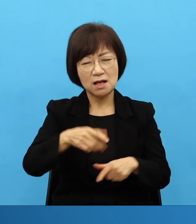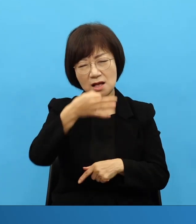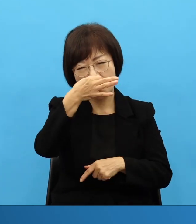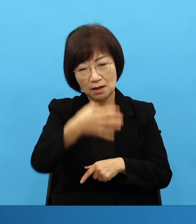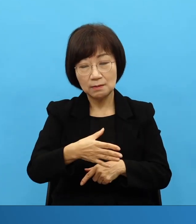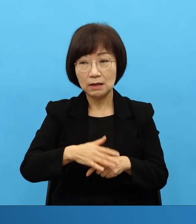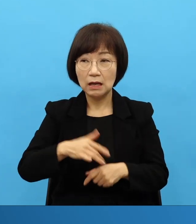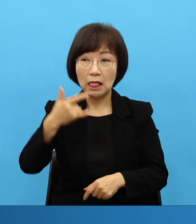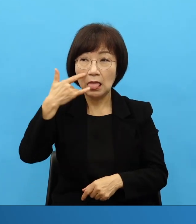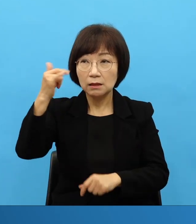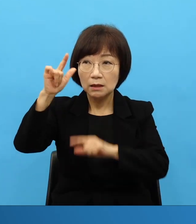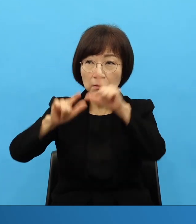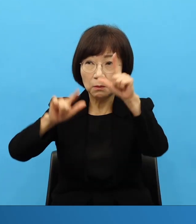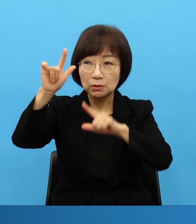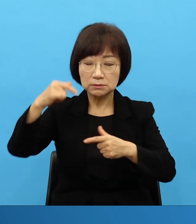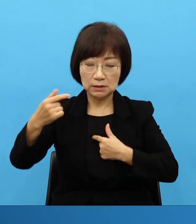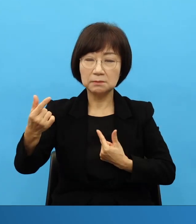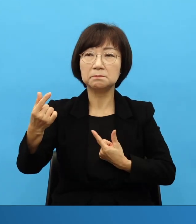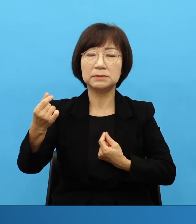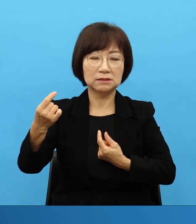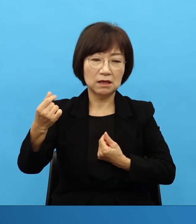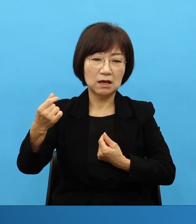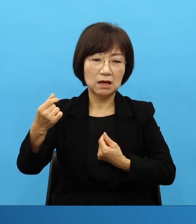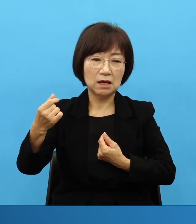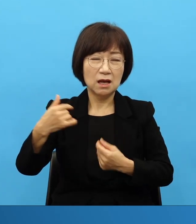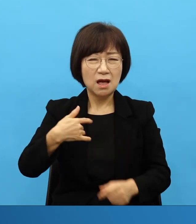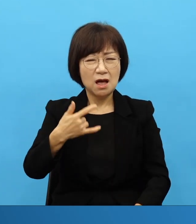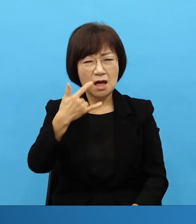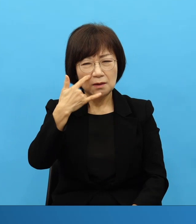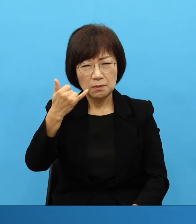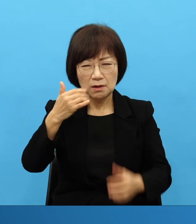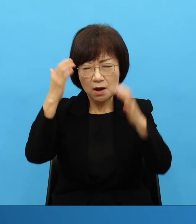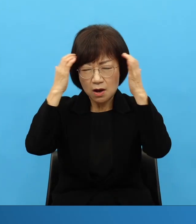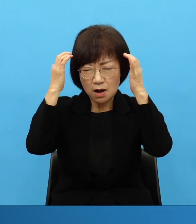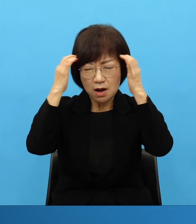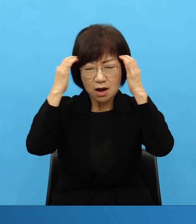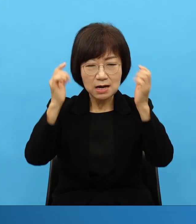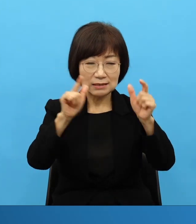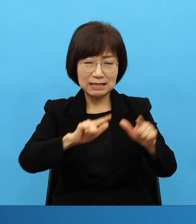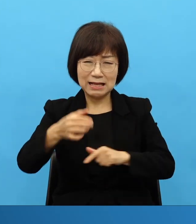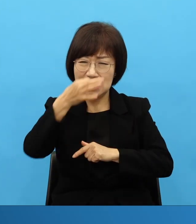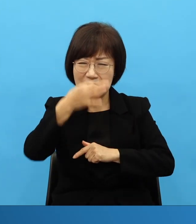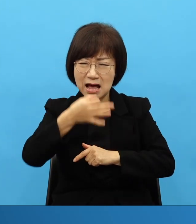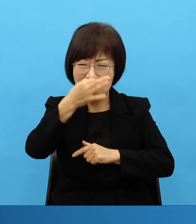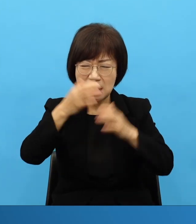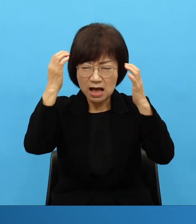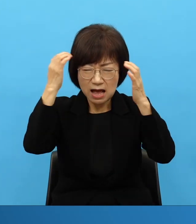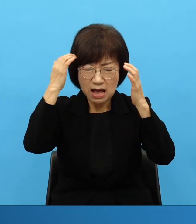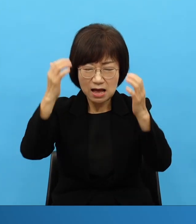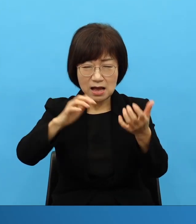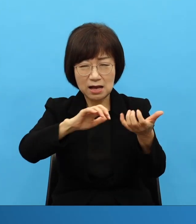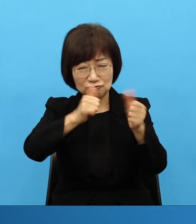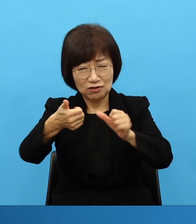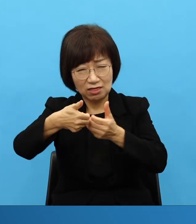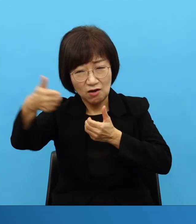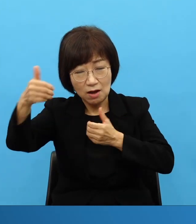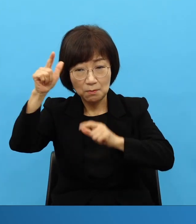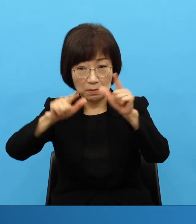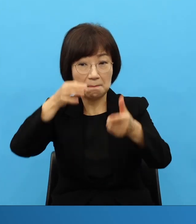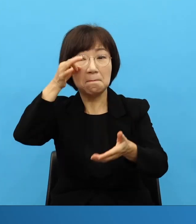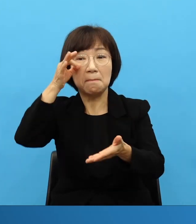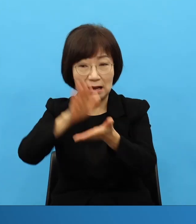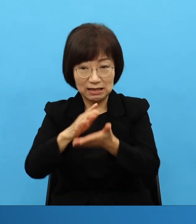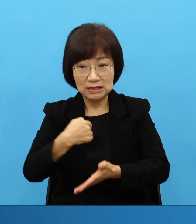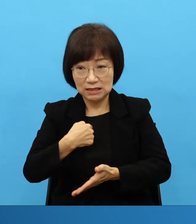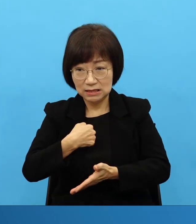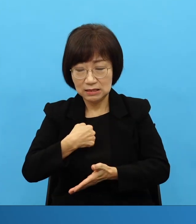like my parents. 우리 부모님들 넓고 살기 힘들어가지고요 몸으로 치다 가는 거나 봤거든요. And I saw our parents living their lives 나도 그랬어요. in such frustrating and hard 그러니까